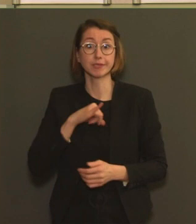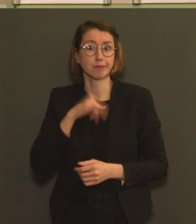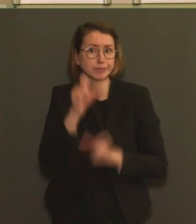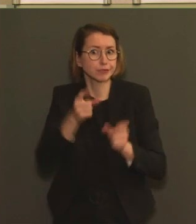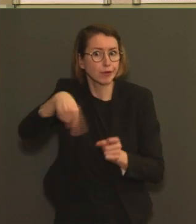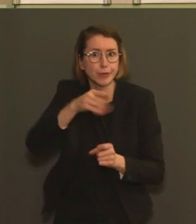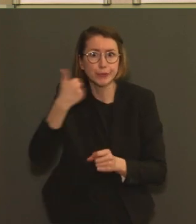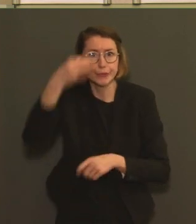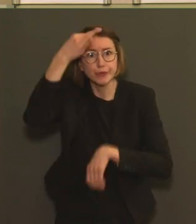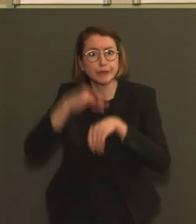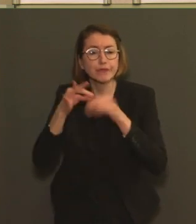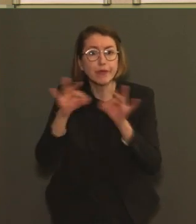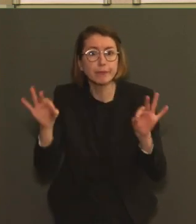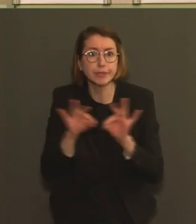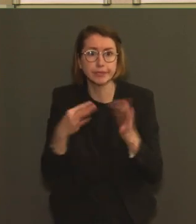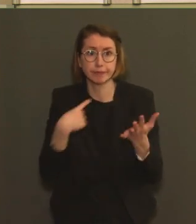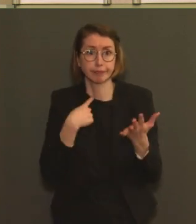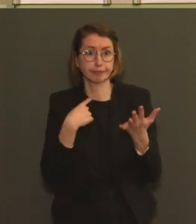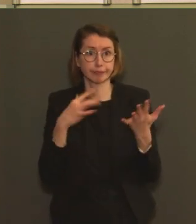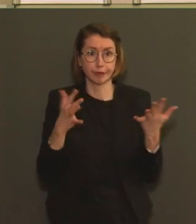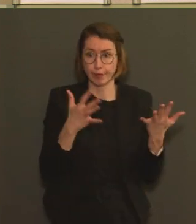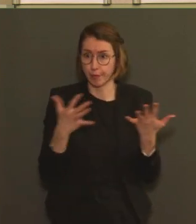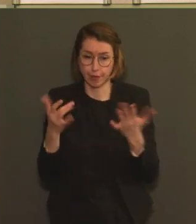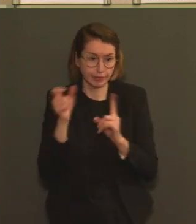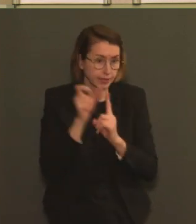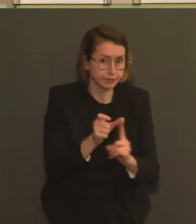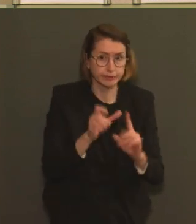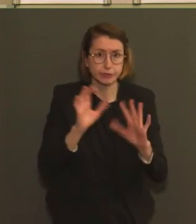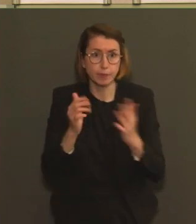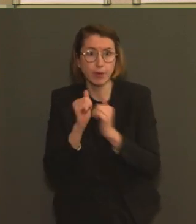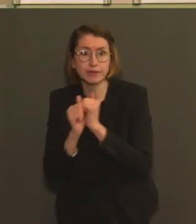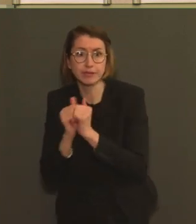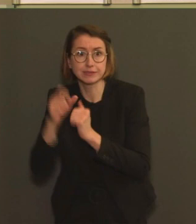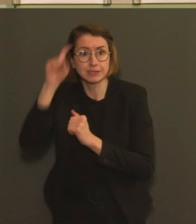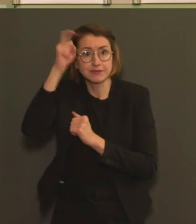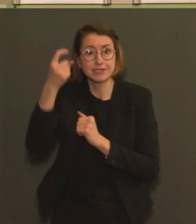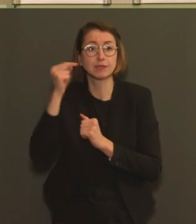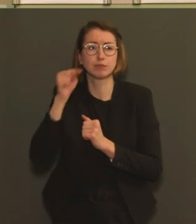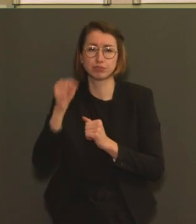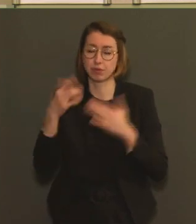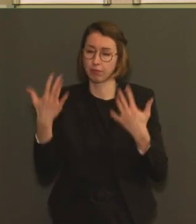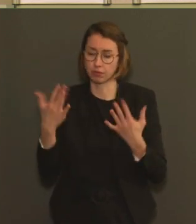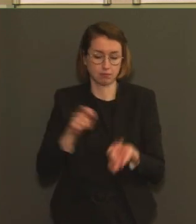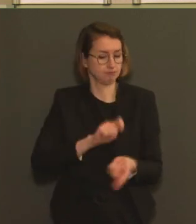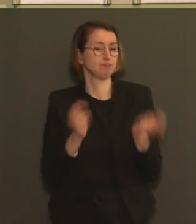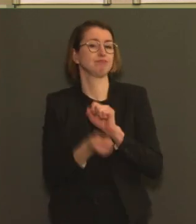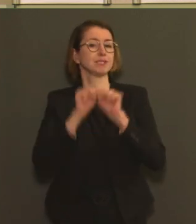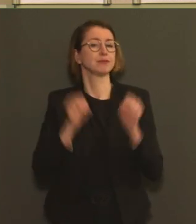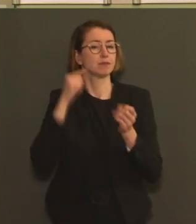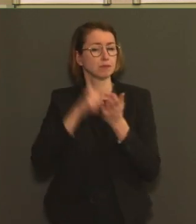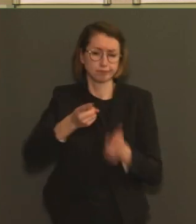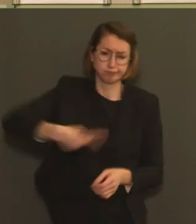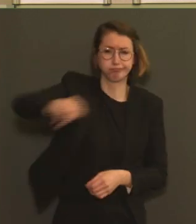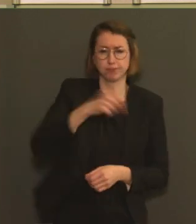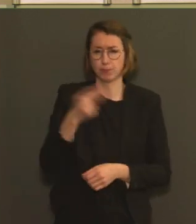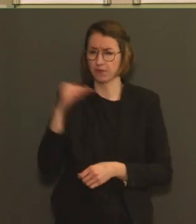par le système de tracing, de faire un prélèvement rapidement et facilement. Les